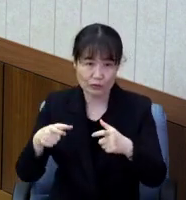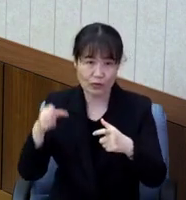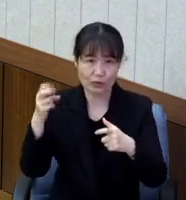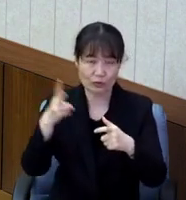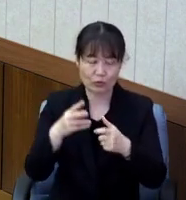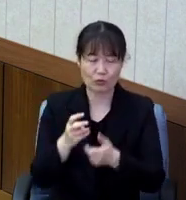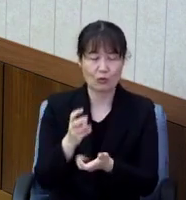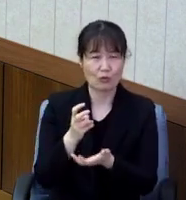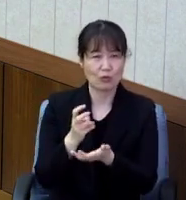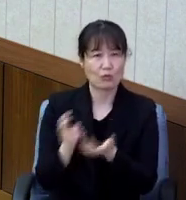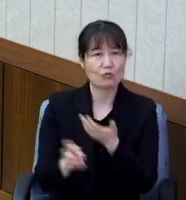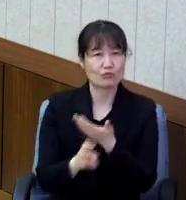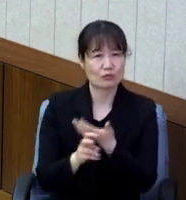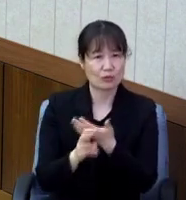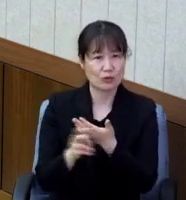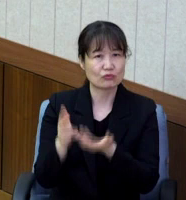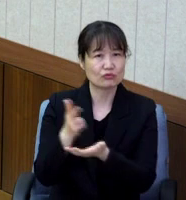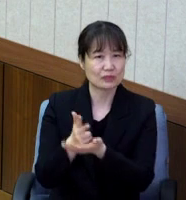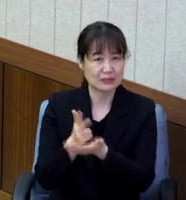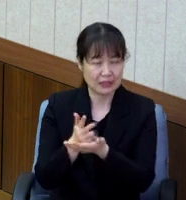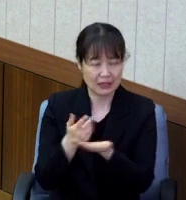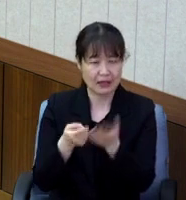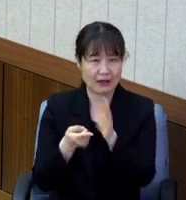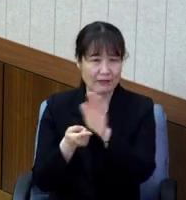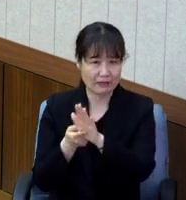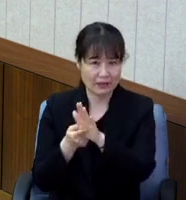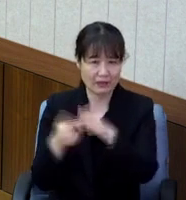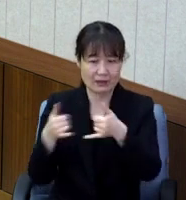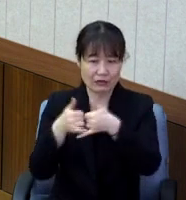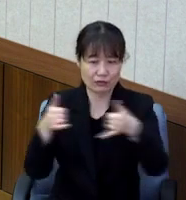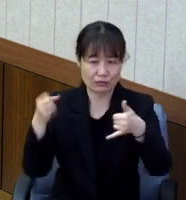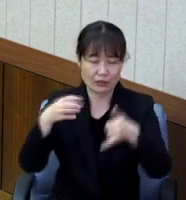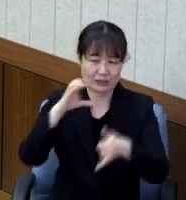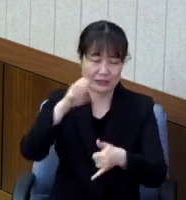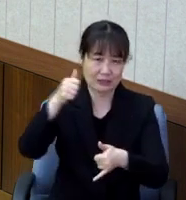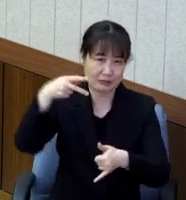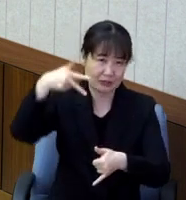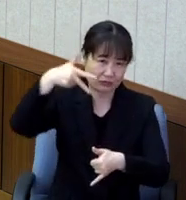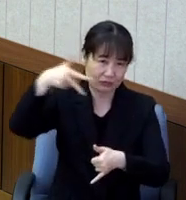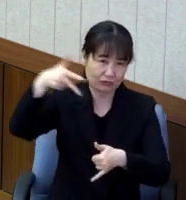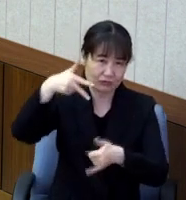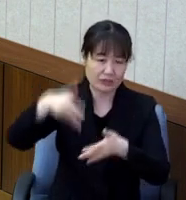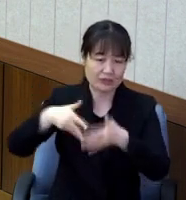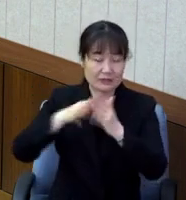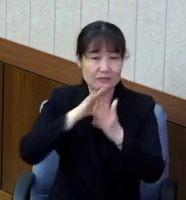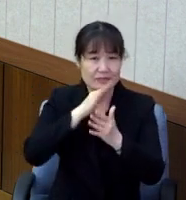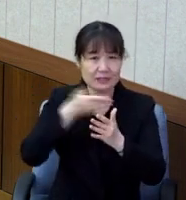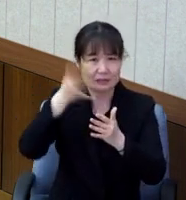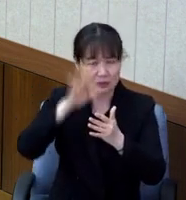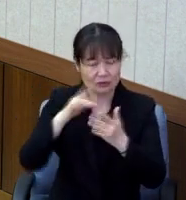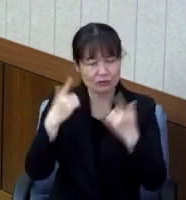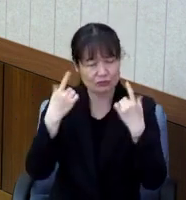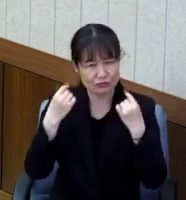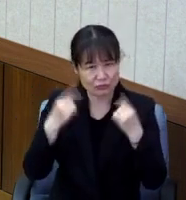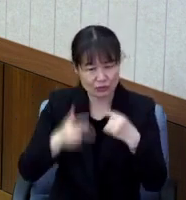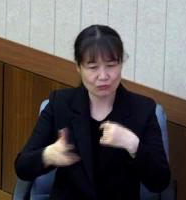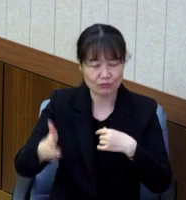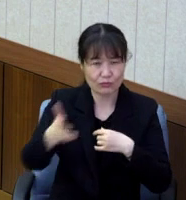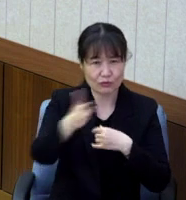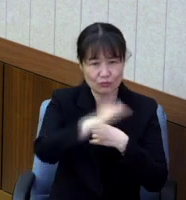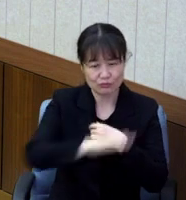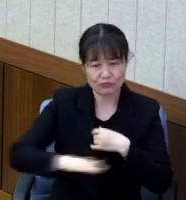불법 주정차 과태료 안내 현수막과 CCTV 설치를 하고 있지만 여전히 회전 교차로 내의